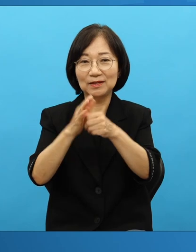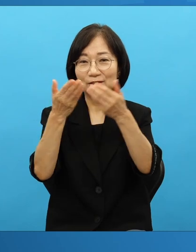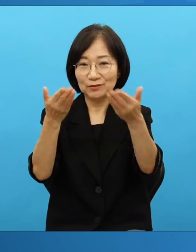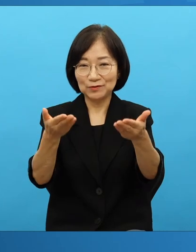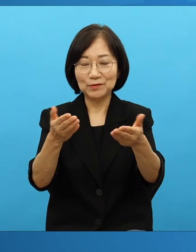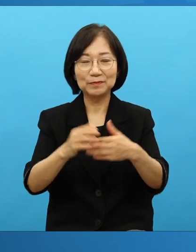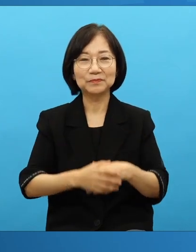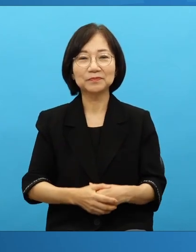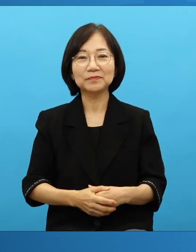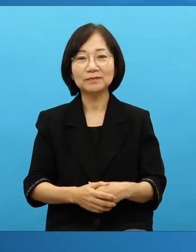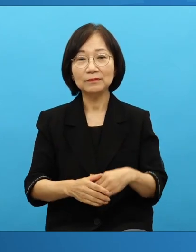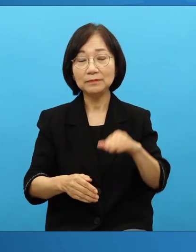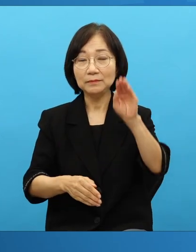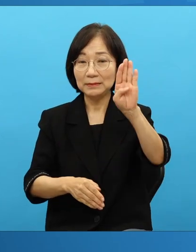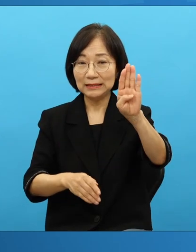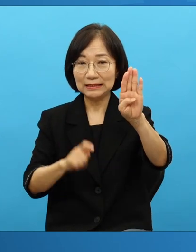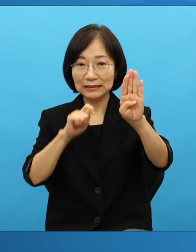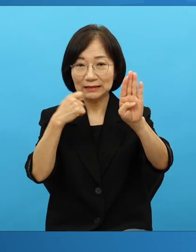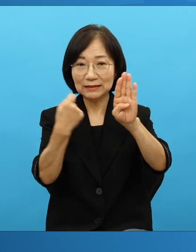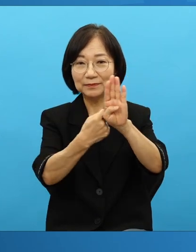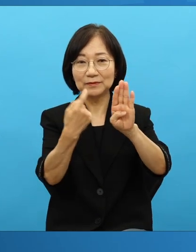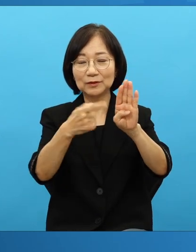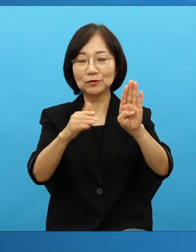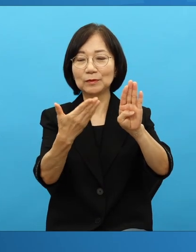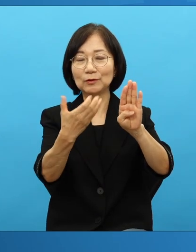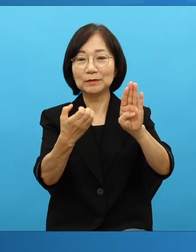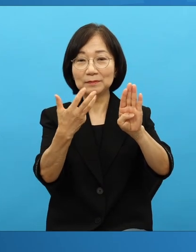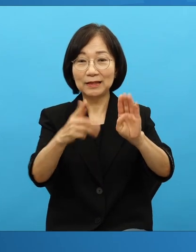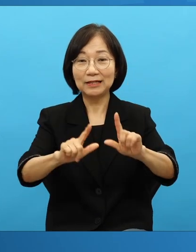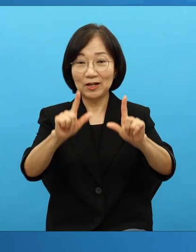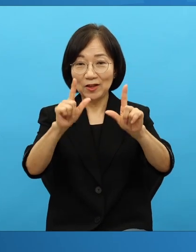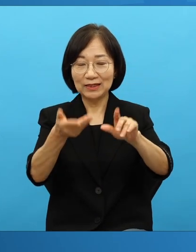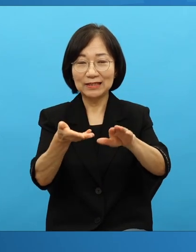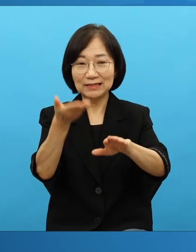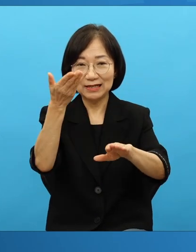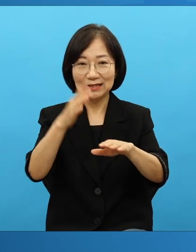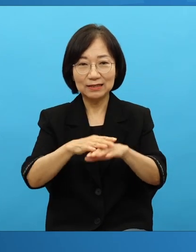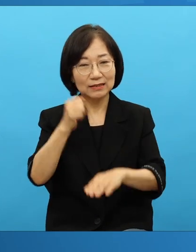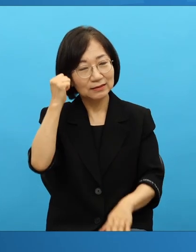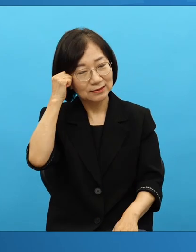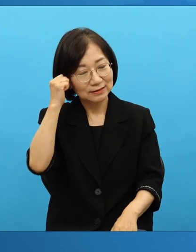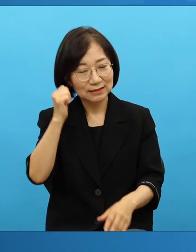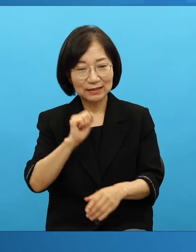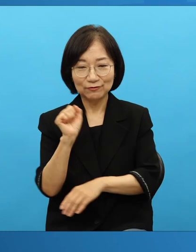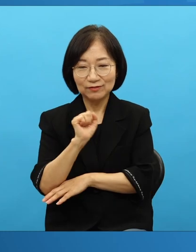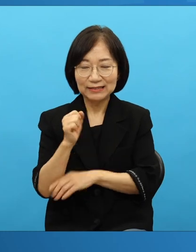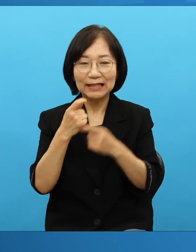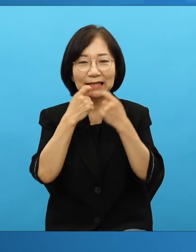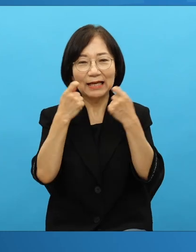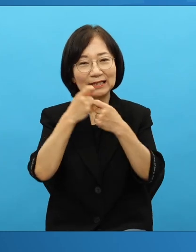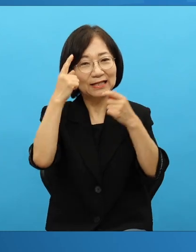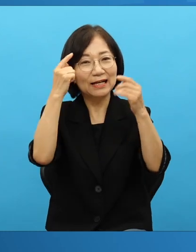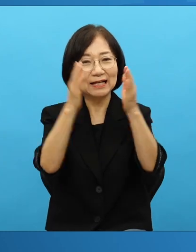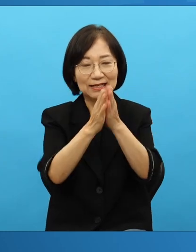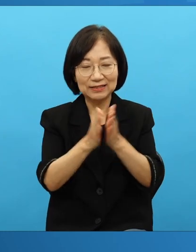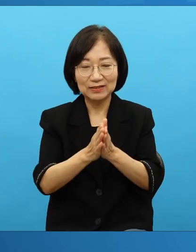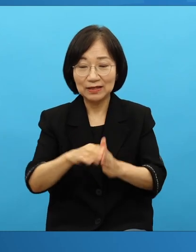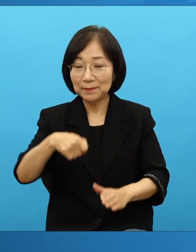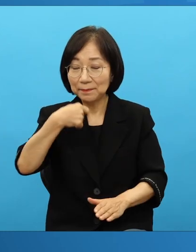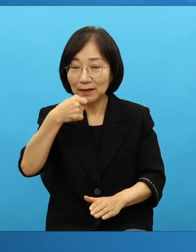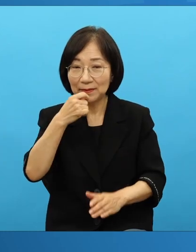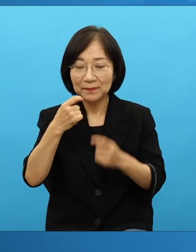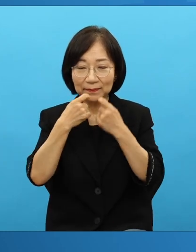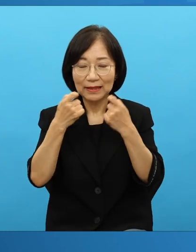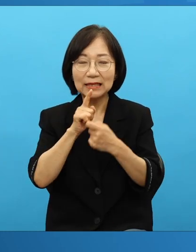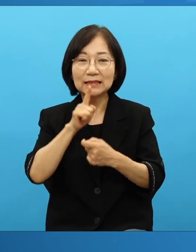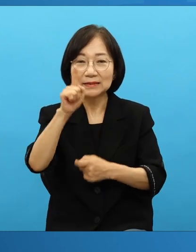참여합니다. B그룹, 1998년생 이상 참석자는 숙소 차량은 개인이 해결해야 하며 식사는 본인 희망 시 신청할 수 있으며 개별